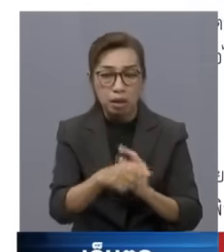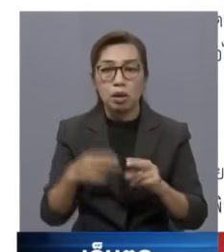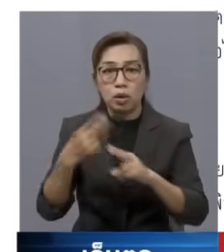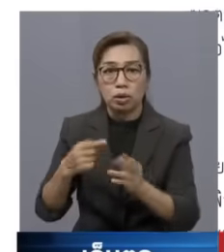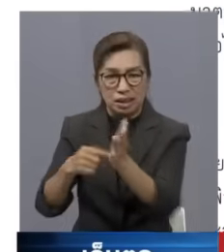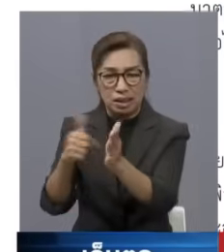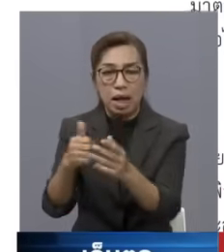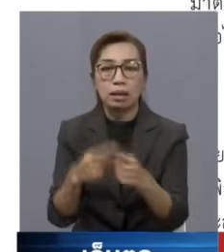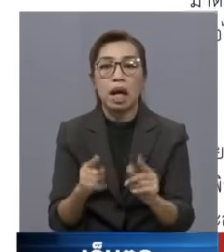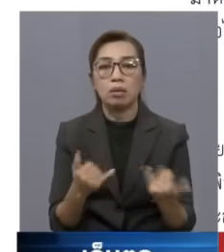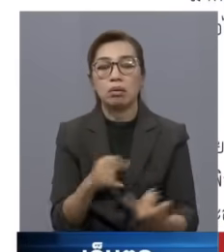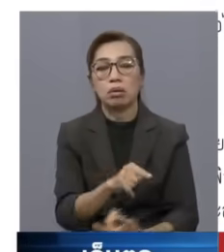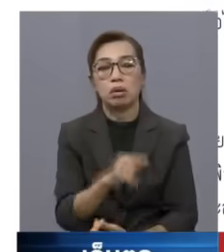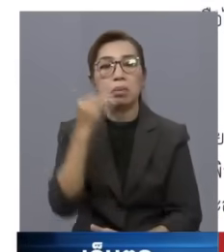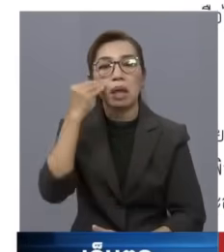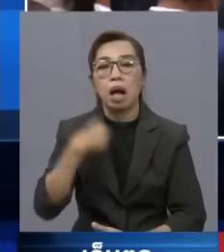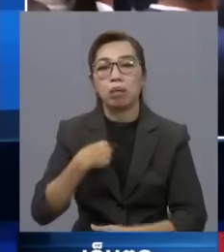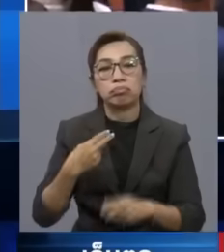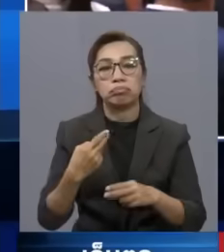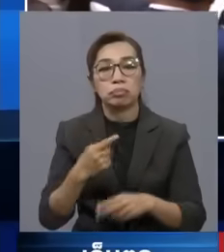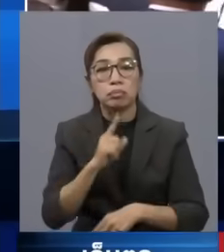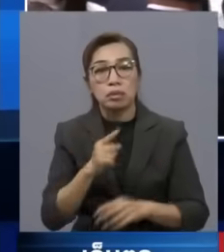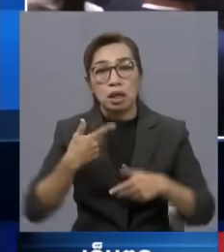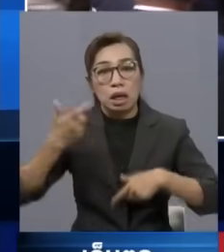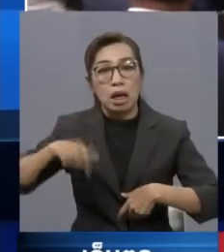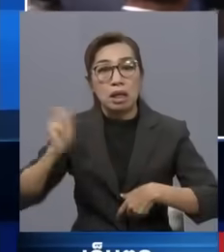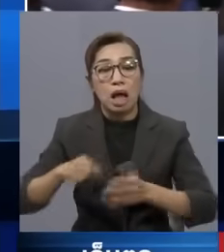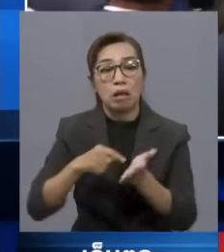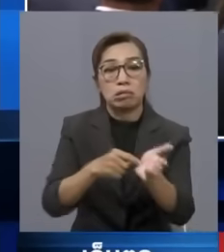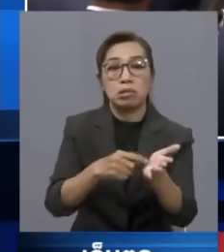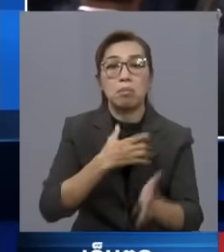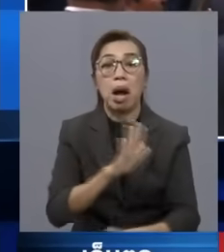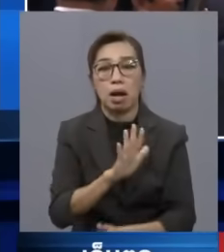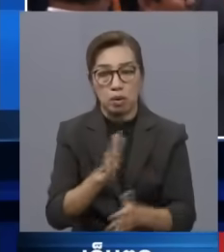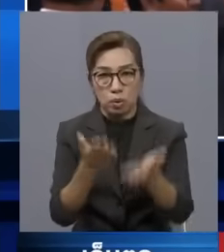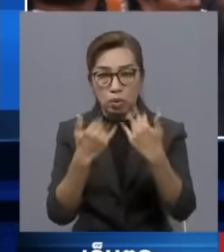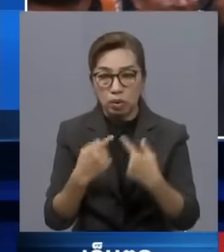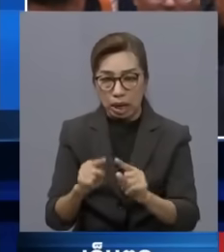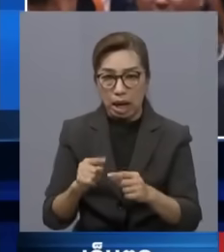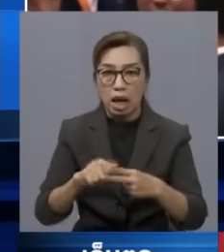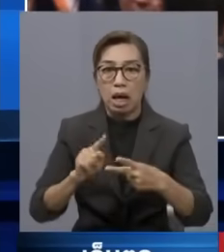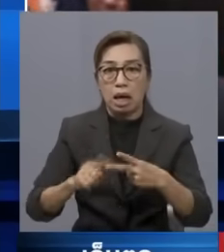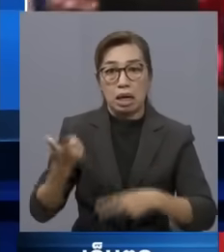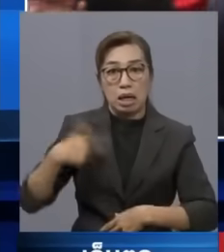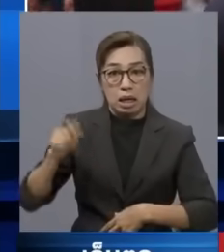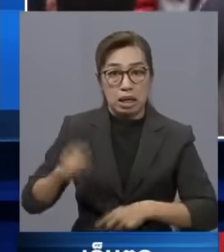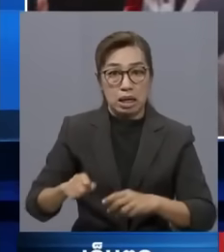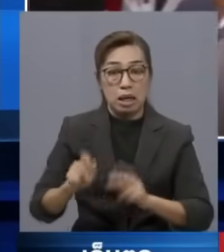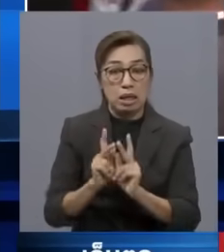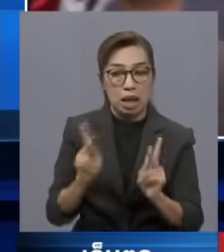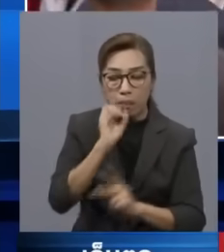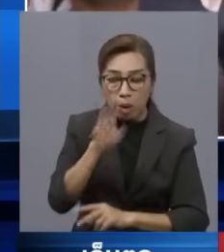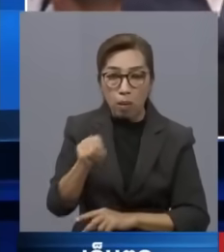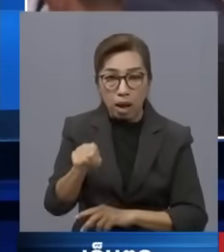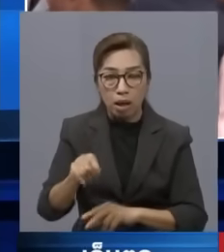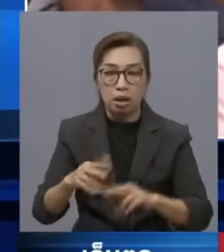จุดยืนของภูมิภาคก็คือไม่ยื่นศาลรัฐธรรมนูญแต่อีก 1ประเด็นก็คือศาลรัฐธรรมนูญวรรคการวินิจฉัยใน